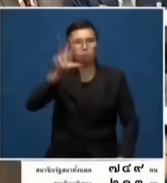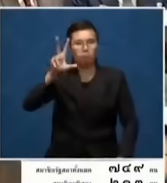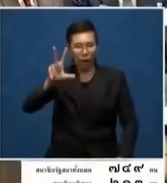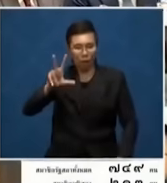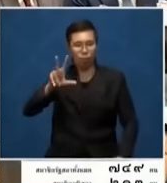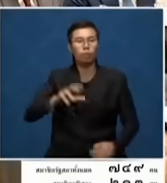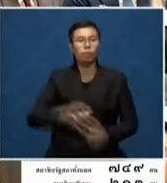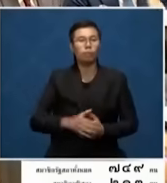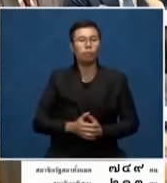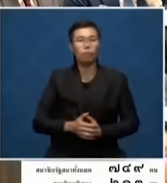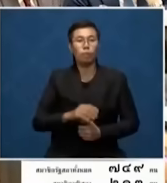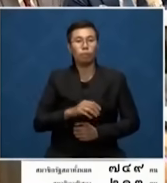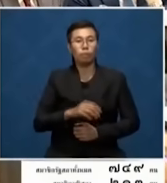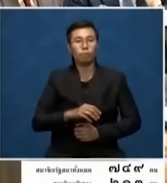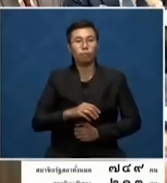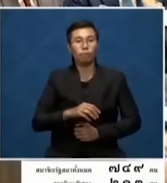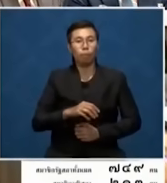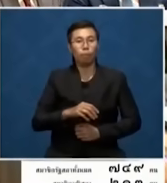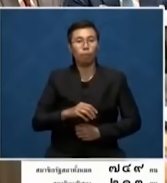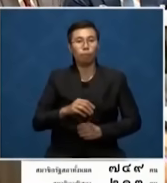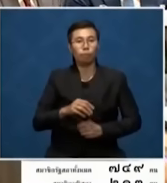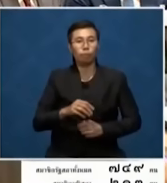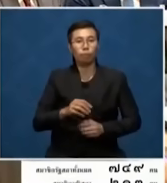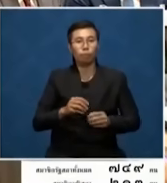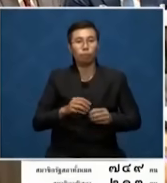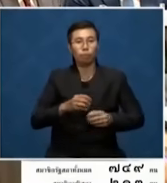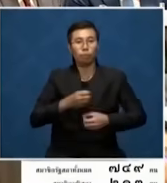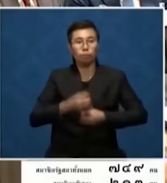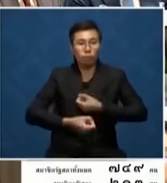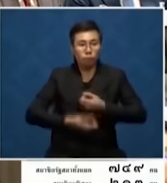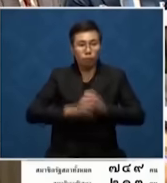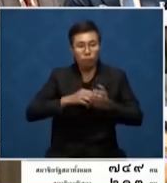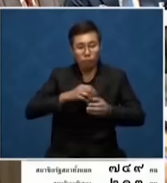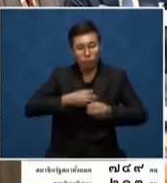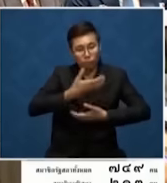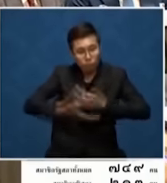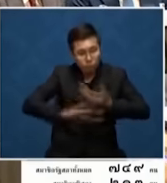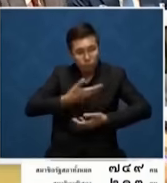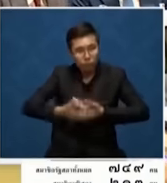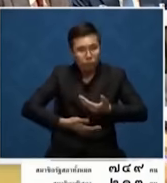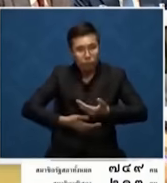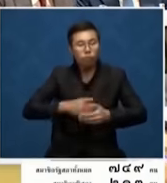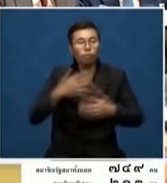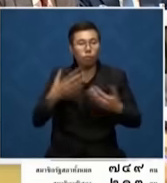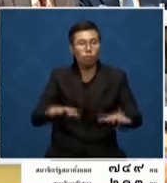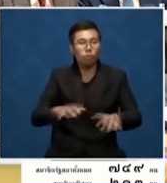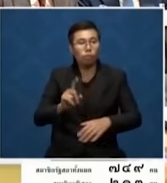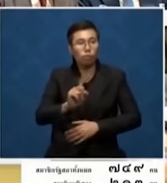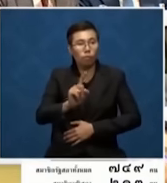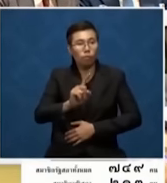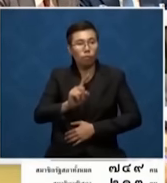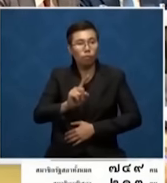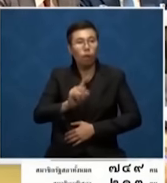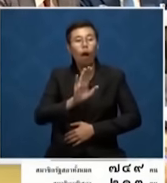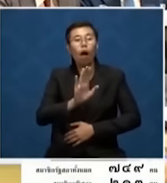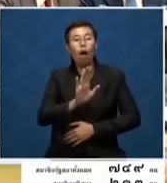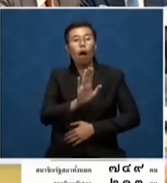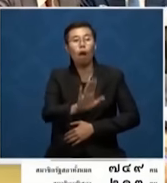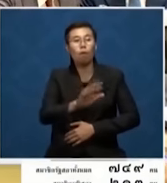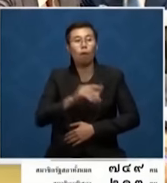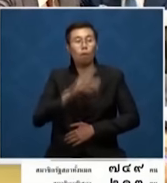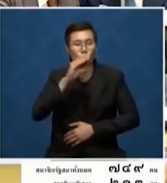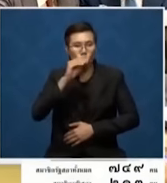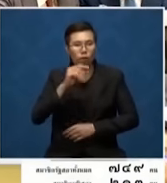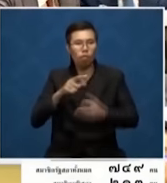ติซ้ำอีกฝ่ายหนึ่งก็บอกว่ามันไม่ใช่ยติมันเป็นวาระการประชุ ม ของรัฐธรรมนูญคุณดูมาตรา272